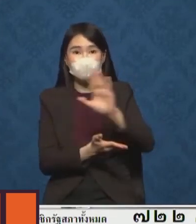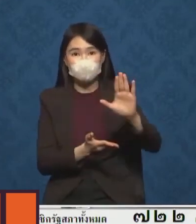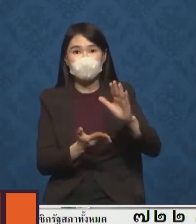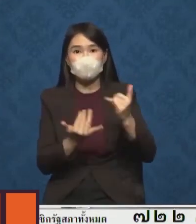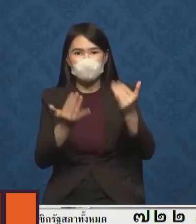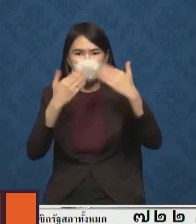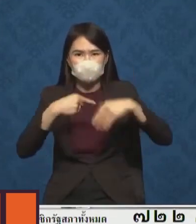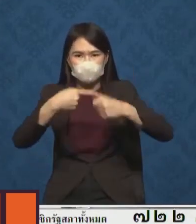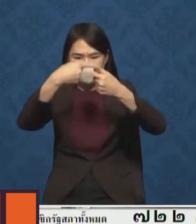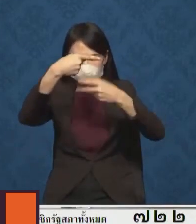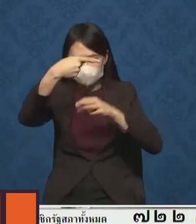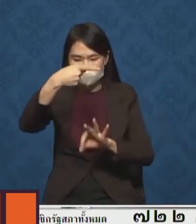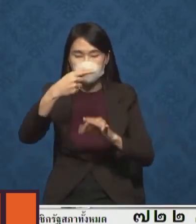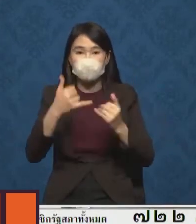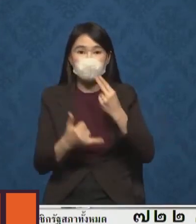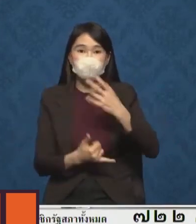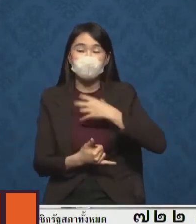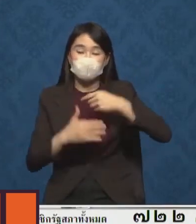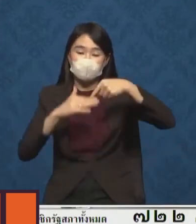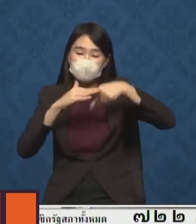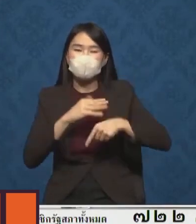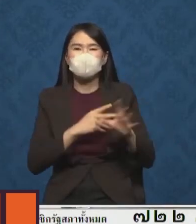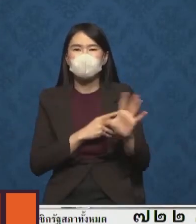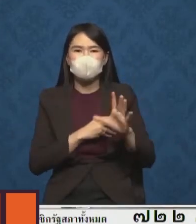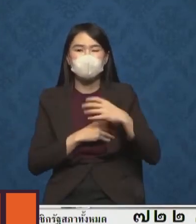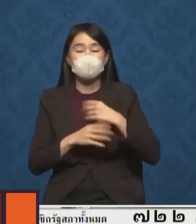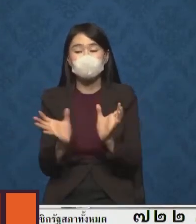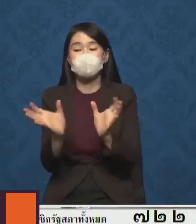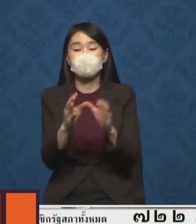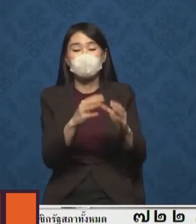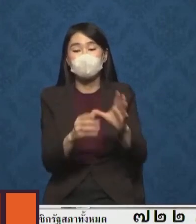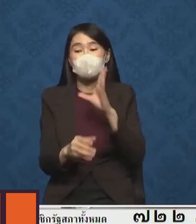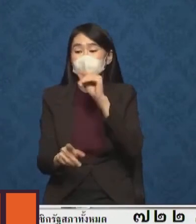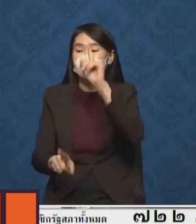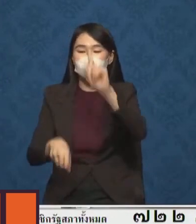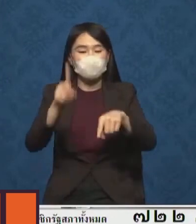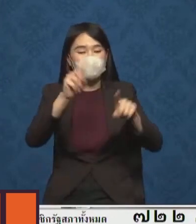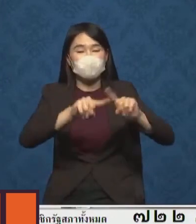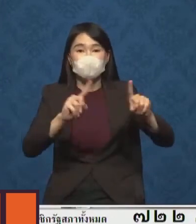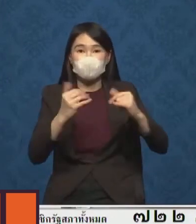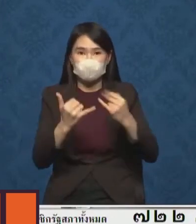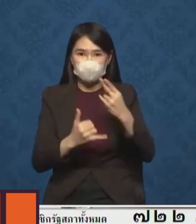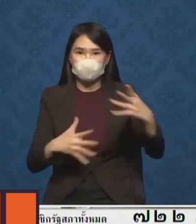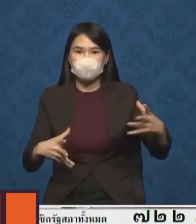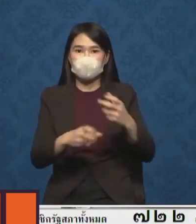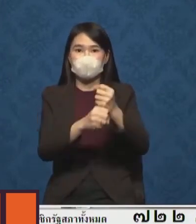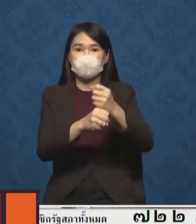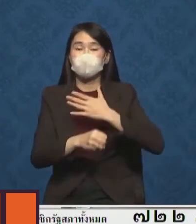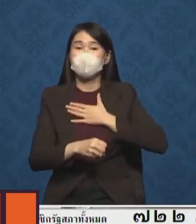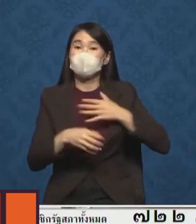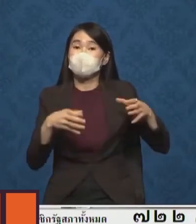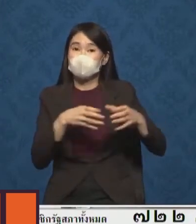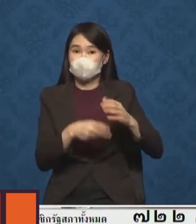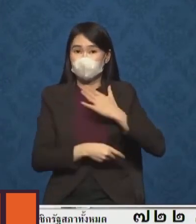9 ปรี pixly เหี ผมไมลงรายเอีด แต่กพัพูดกกบดแตผมอยากจะสรุปในสวขพาคเก้าไกร